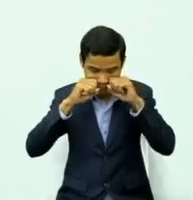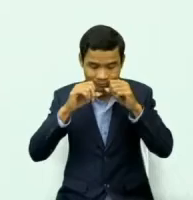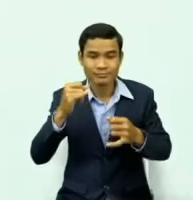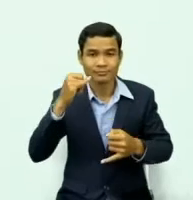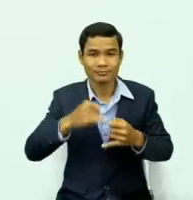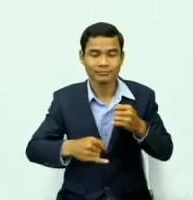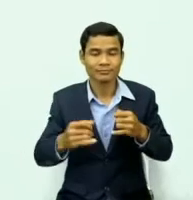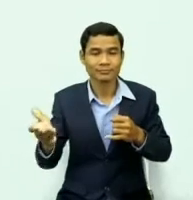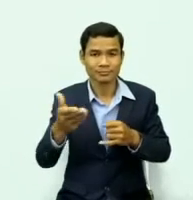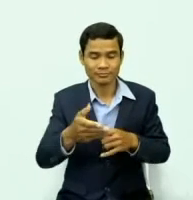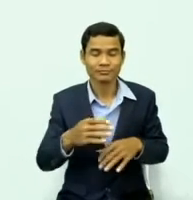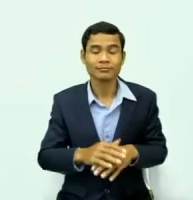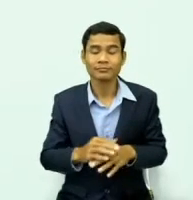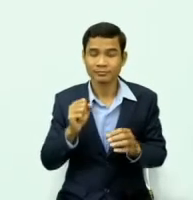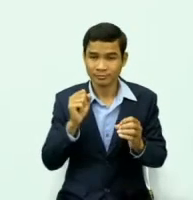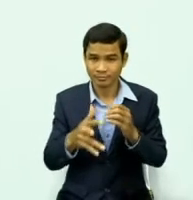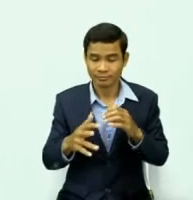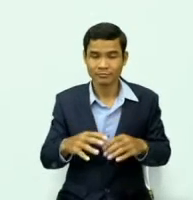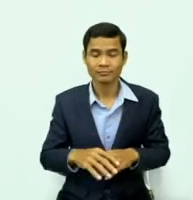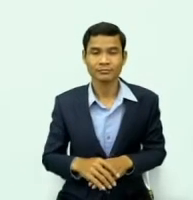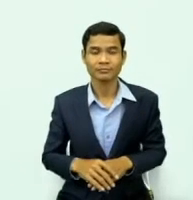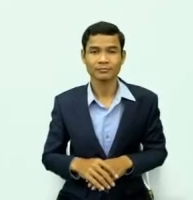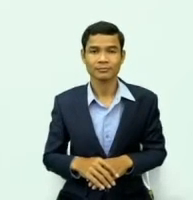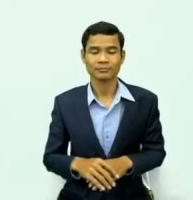cởi chắp đảm